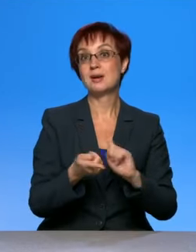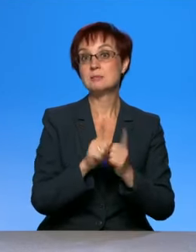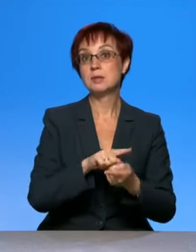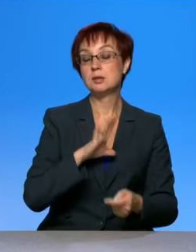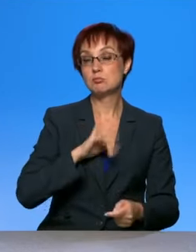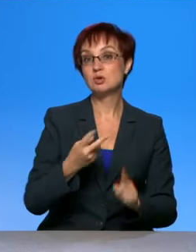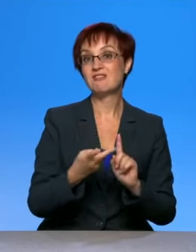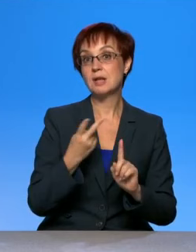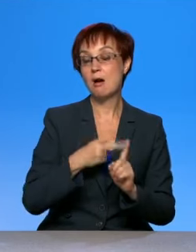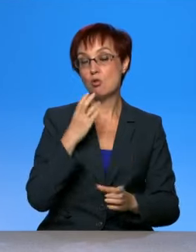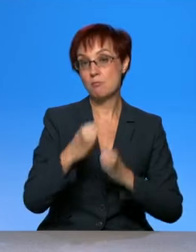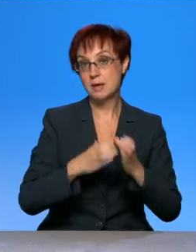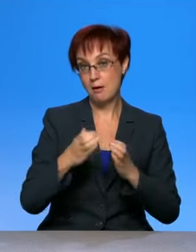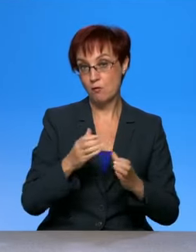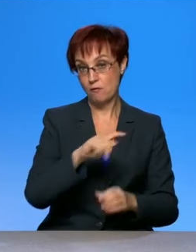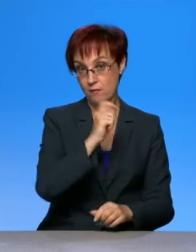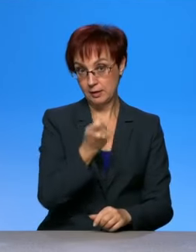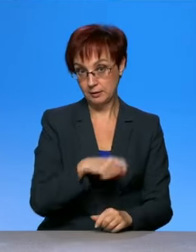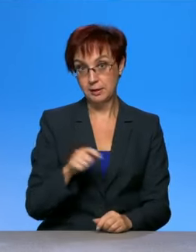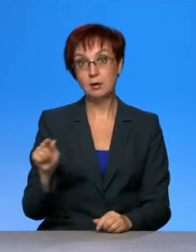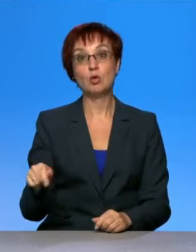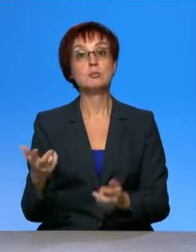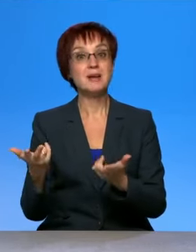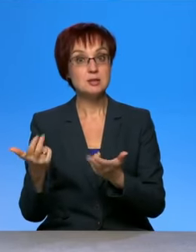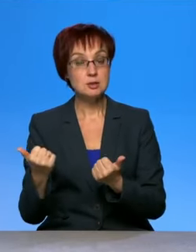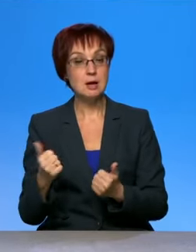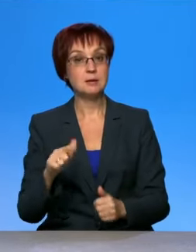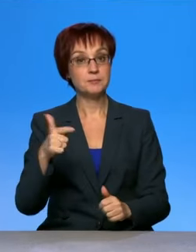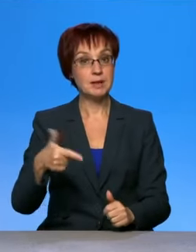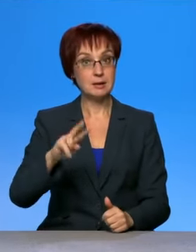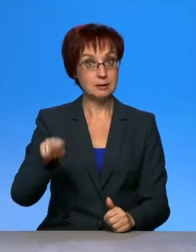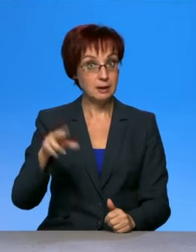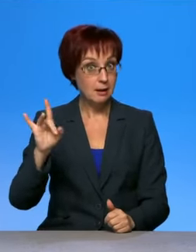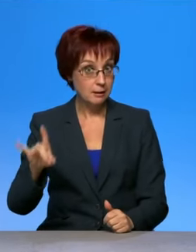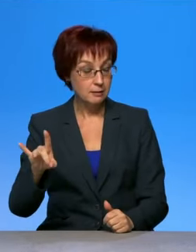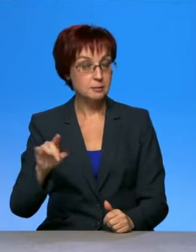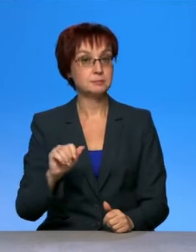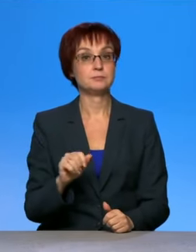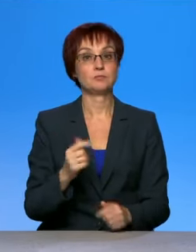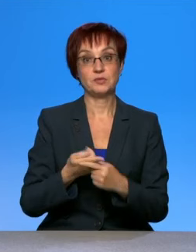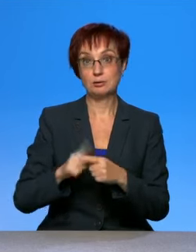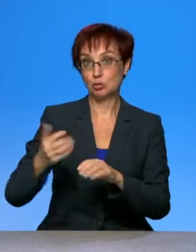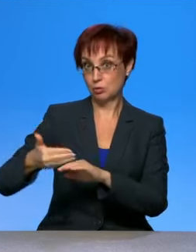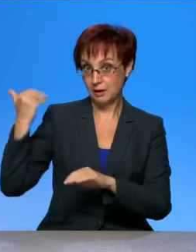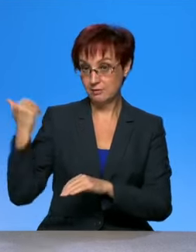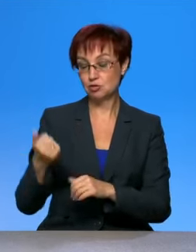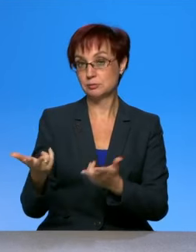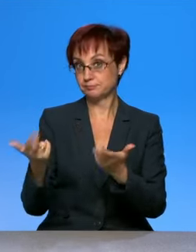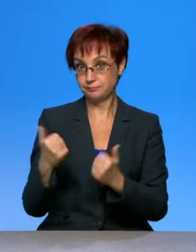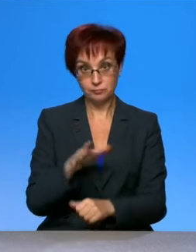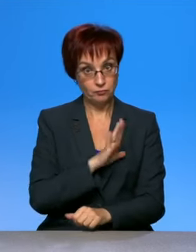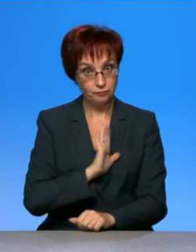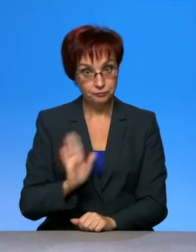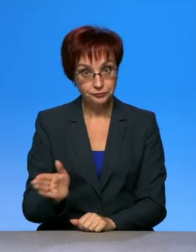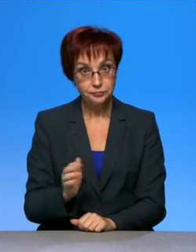Республику вторую Германию которую Западная Германия не призна честа секретаря министра иностранных дел кто